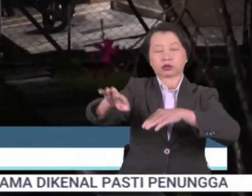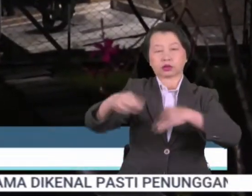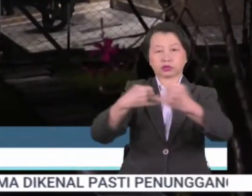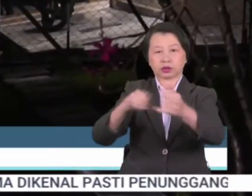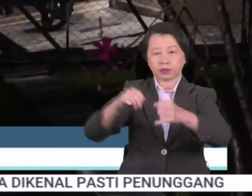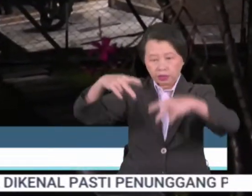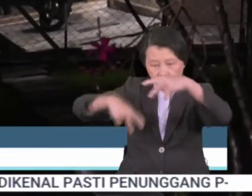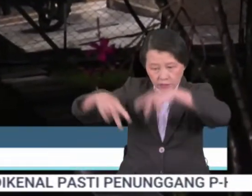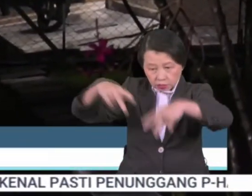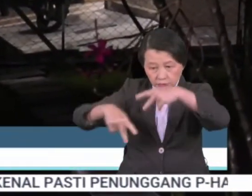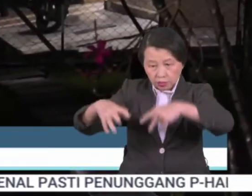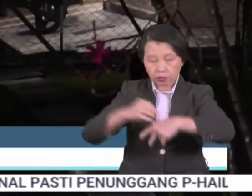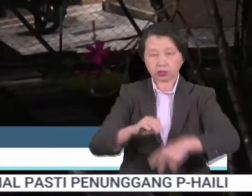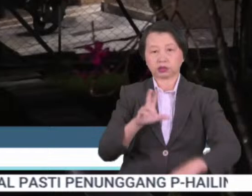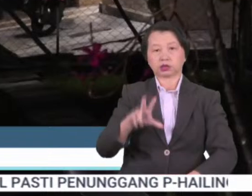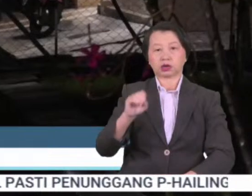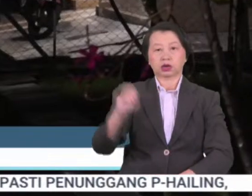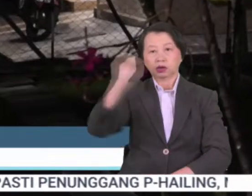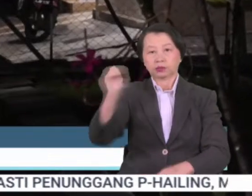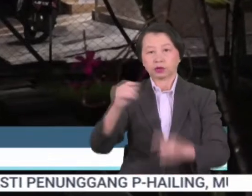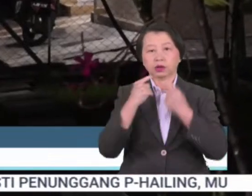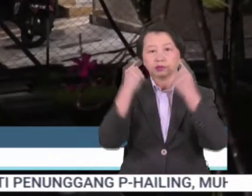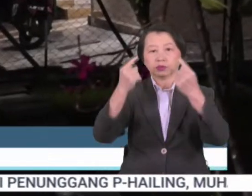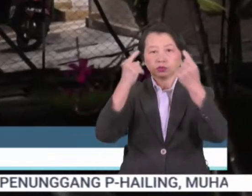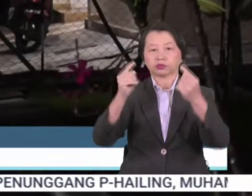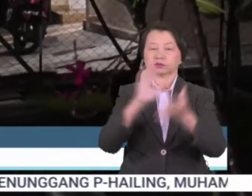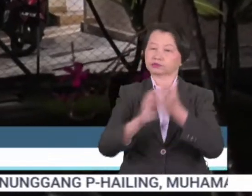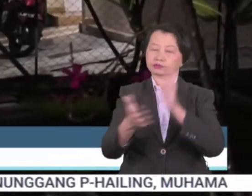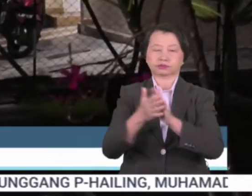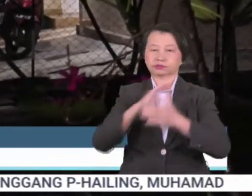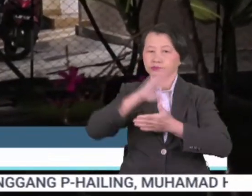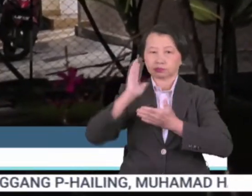jabatan kimia dan 30% berjaya